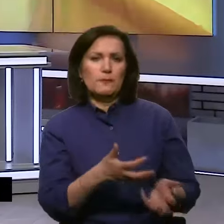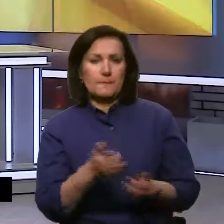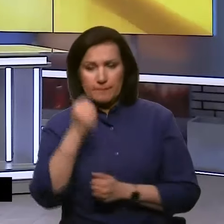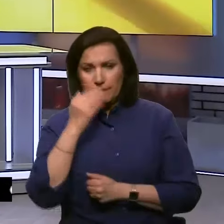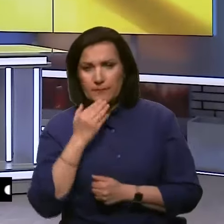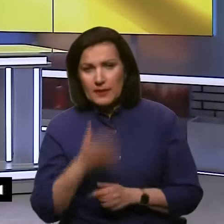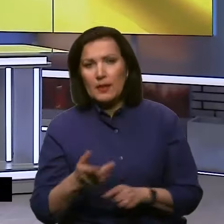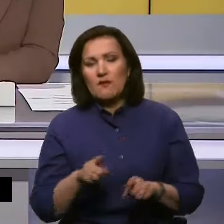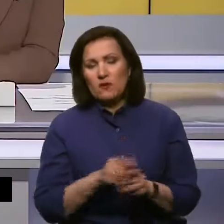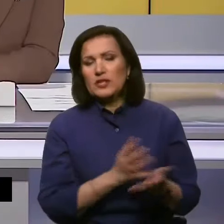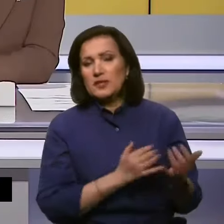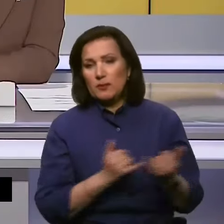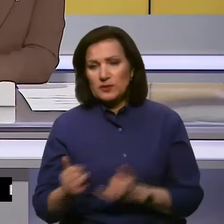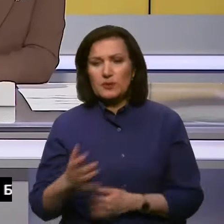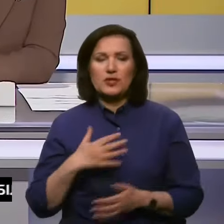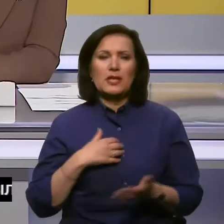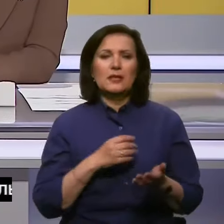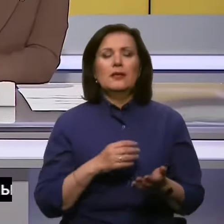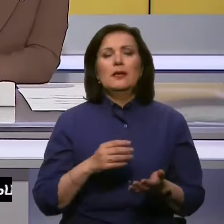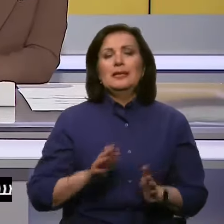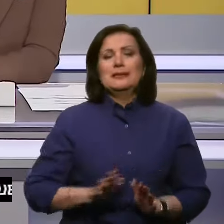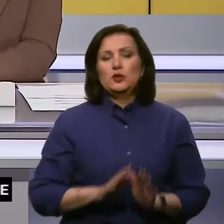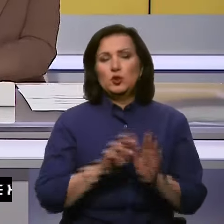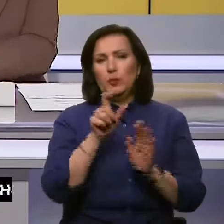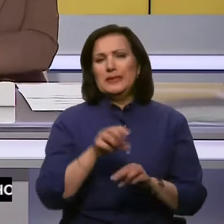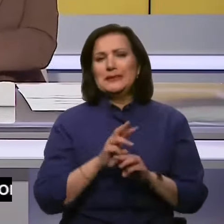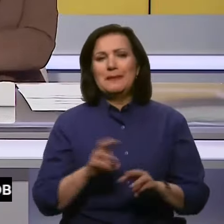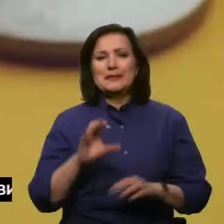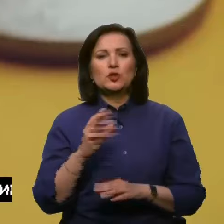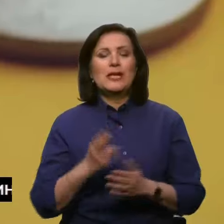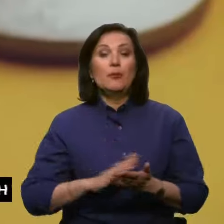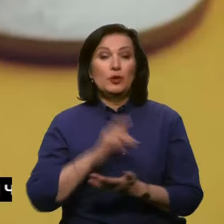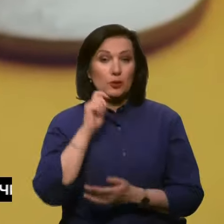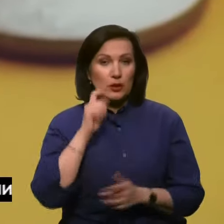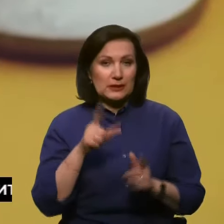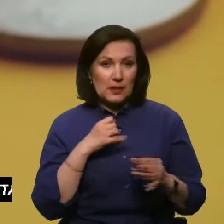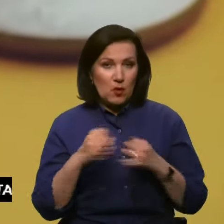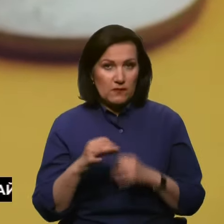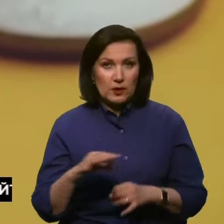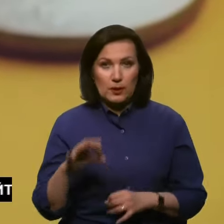спасибі, вони теж забезпечені. Дарина Марчак, заступниця міністерки соціальної політики України,